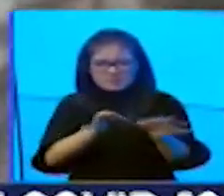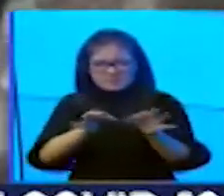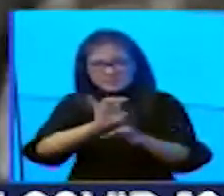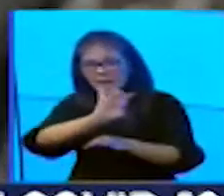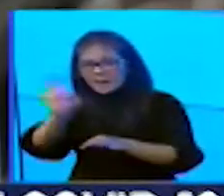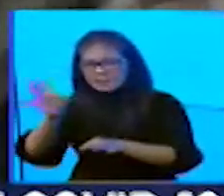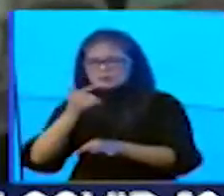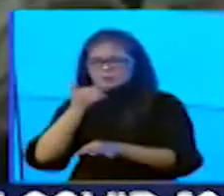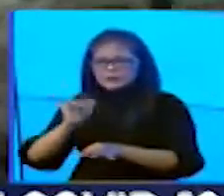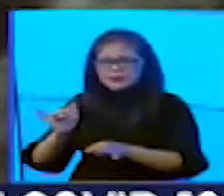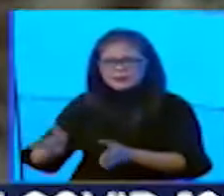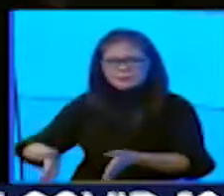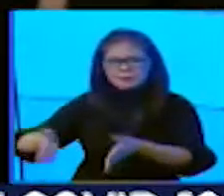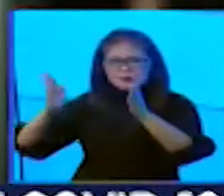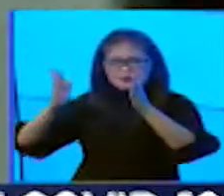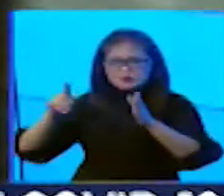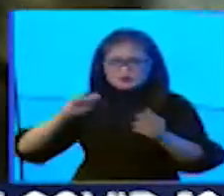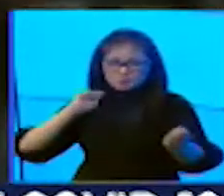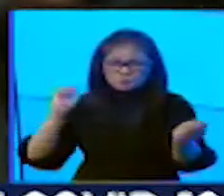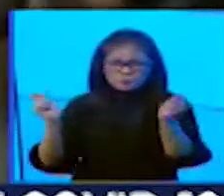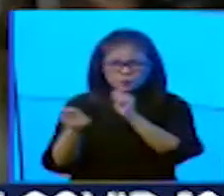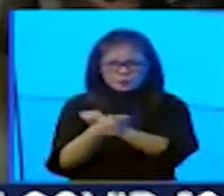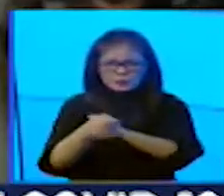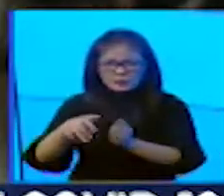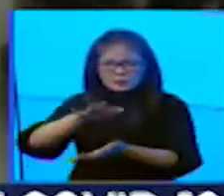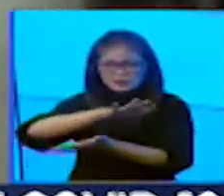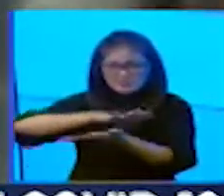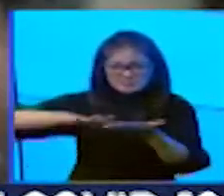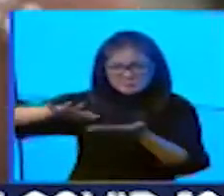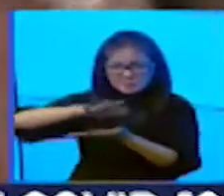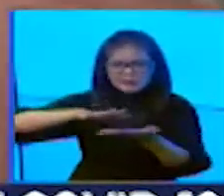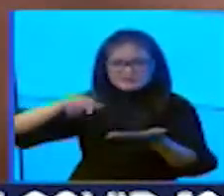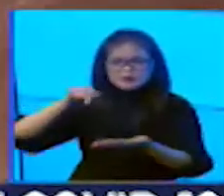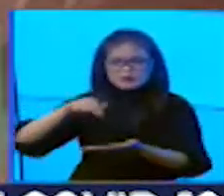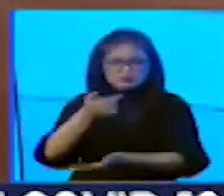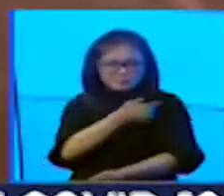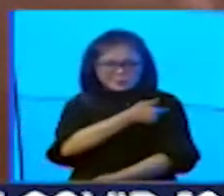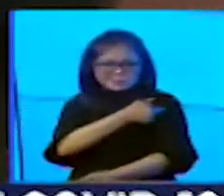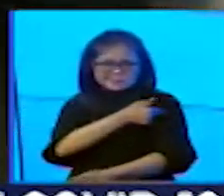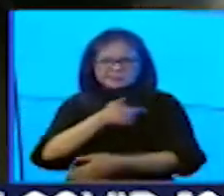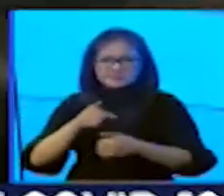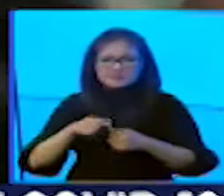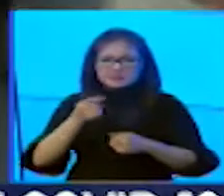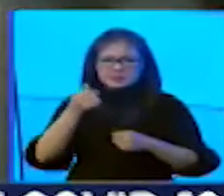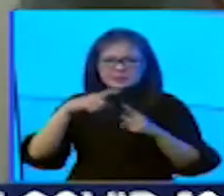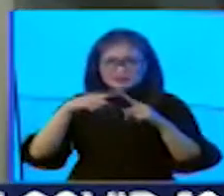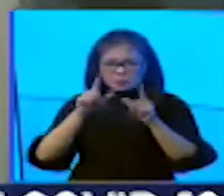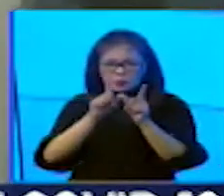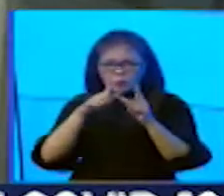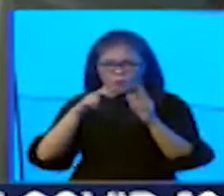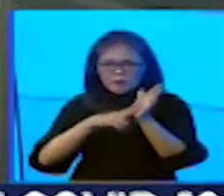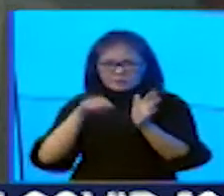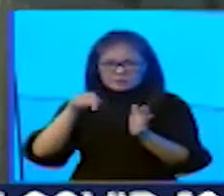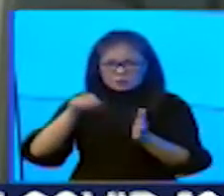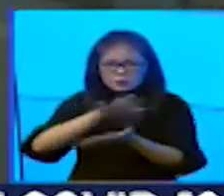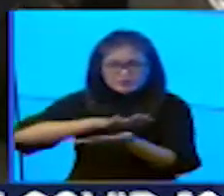serbaguna untuk diubah menjadi lokasi vaksinasi COVID-19. Ridwan Kamil memastikan Bodebek menjadi wilayah pertama yang